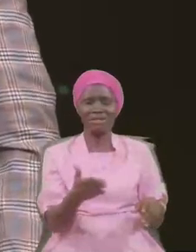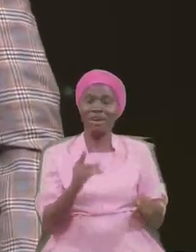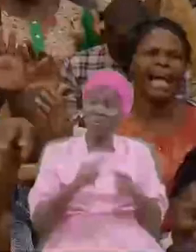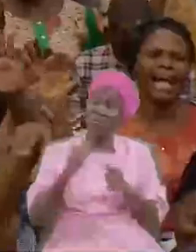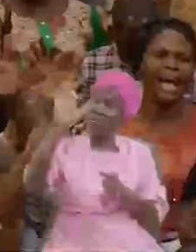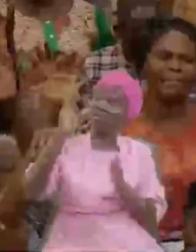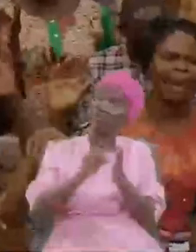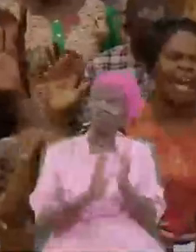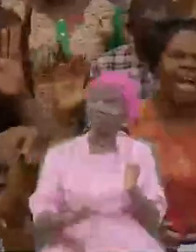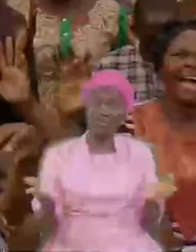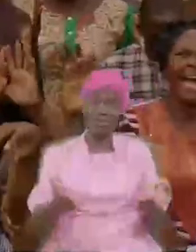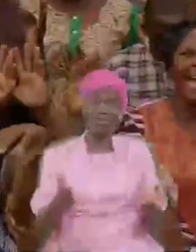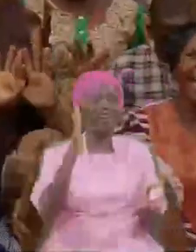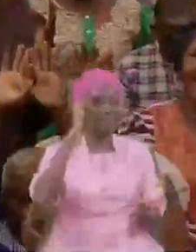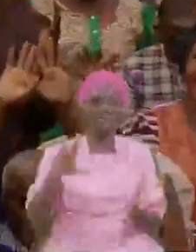trouver là-bas.